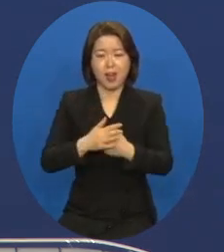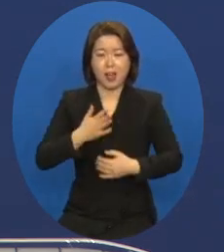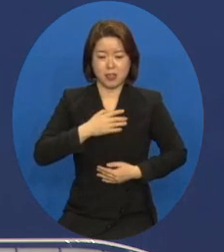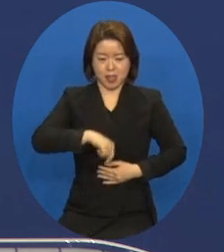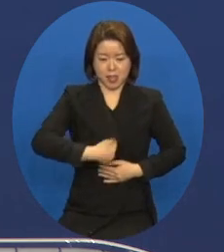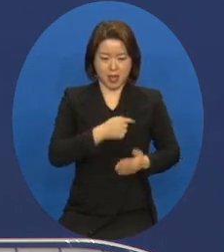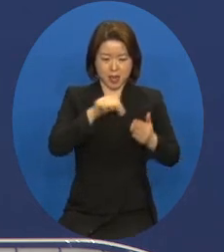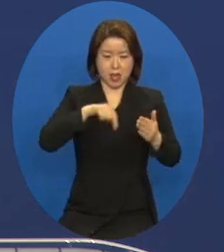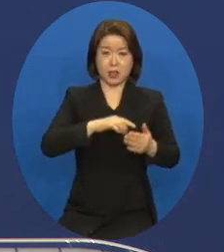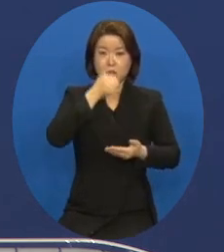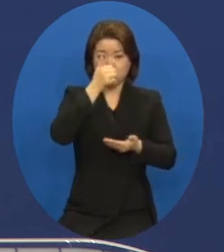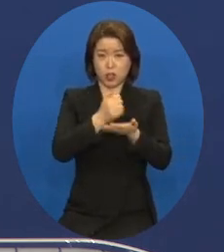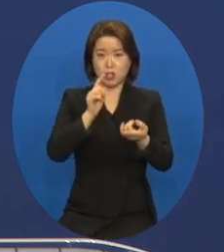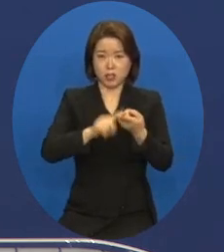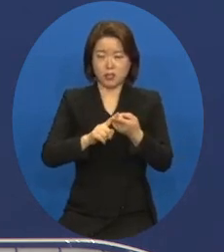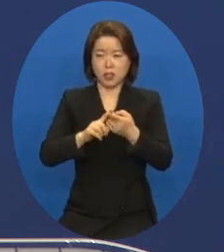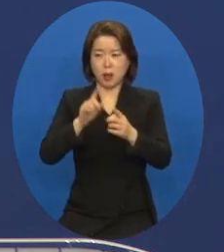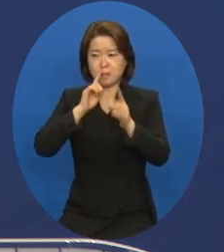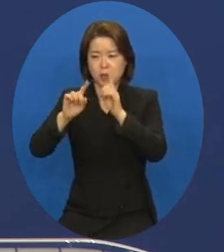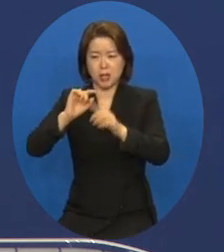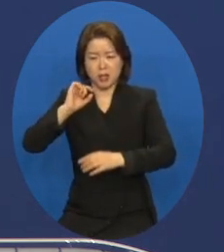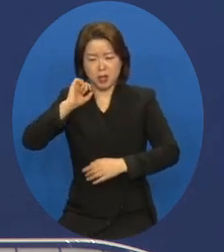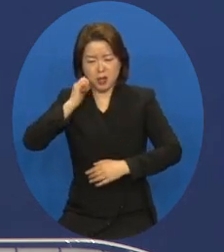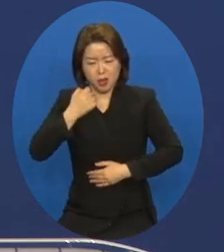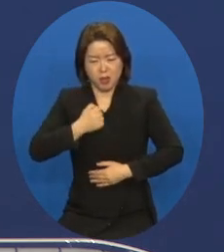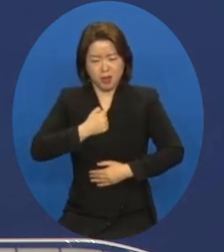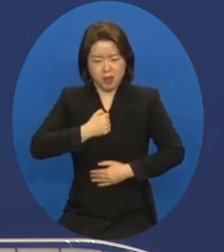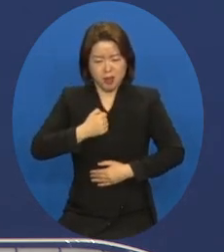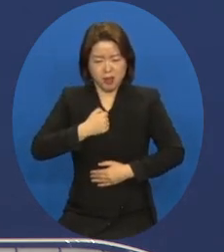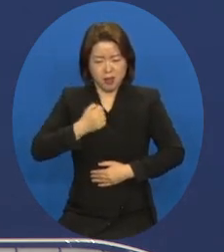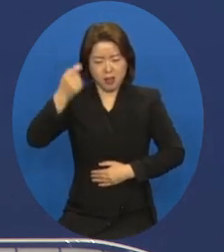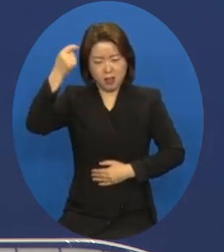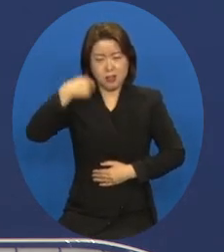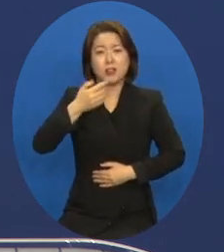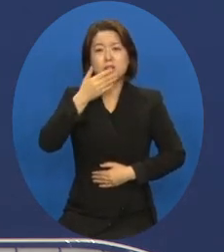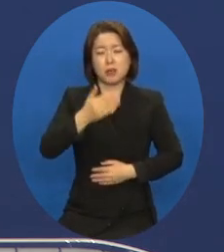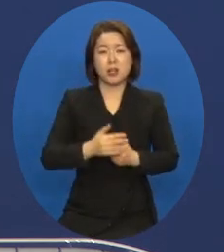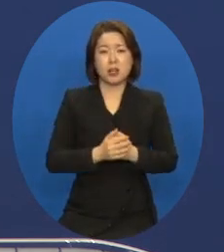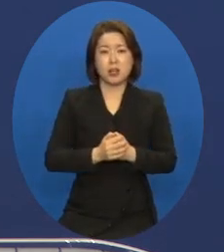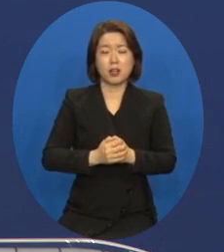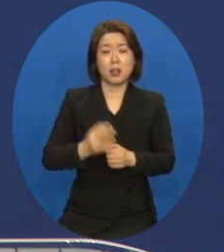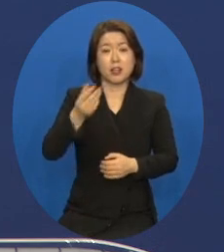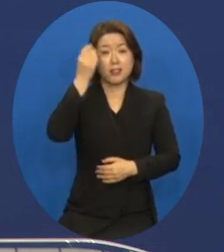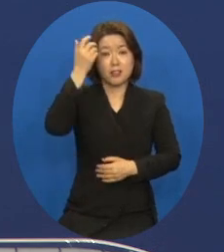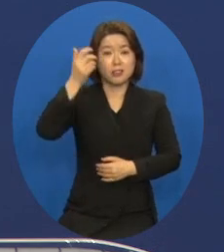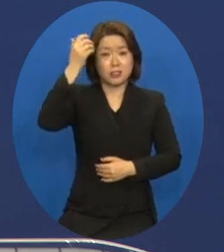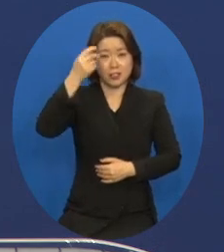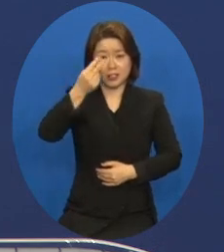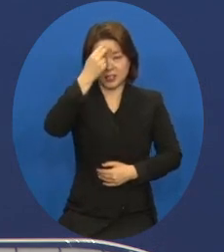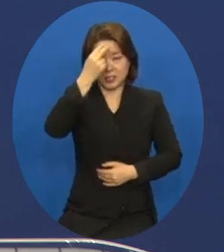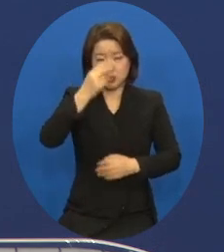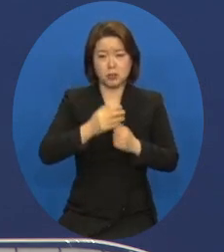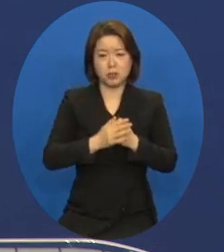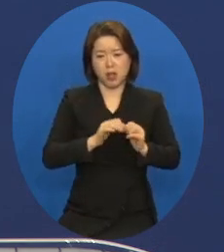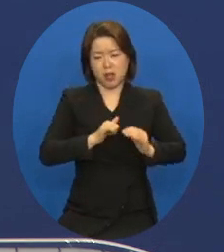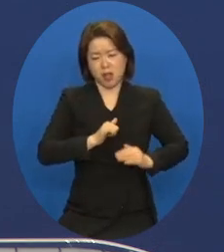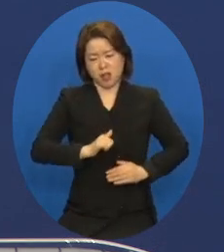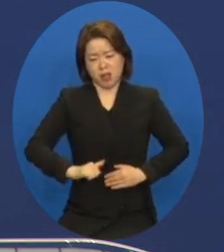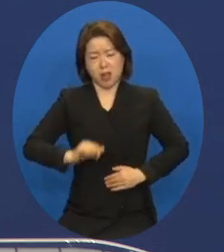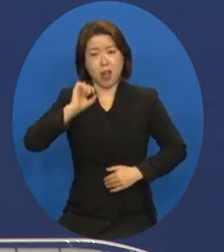죄에 대한 말할 수 없는 애통 함을 느끼게 됩니다 성령의 근심이 견딜 수 없는